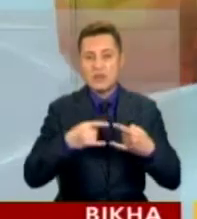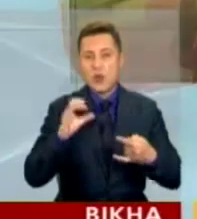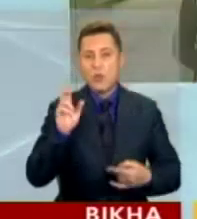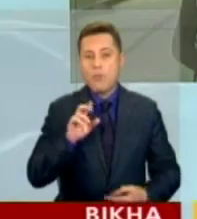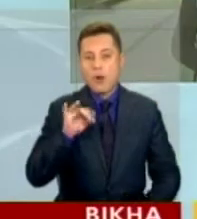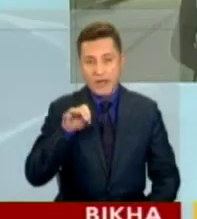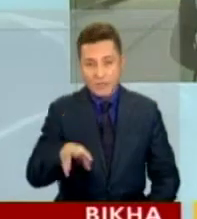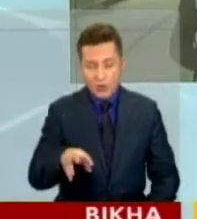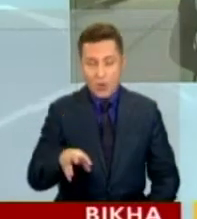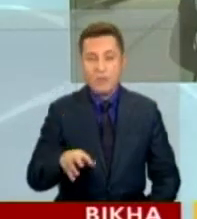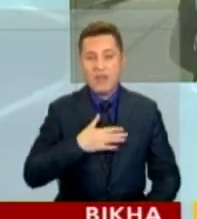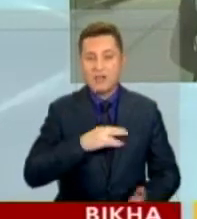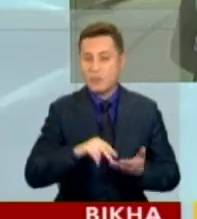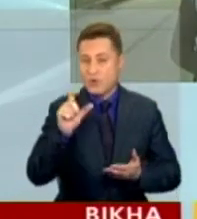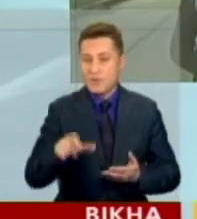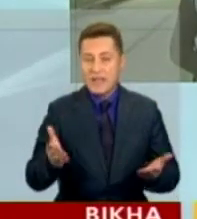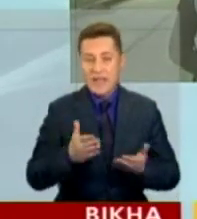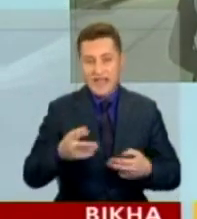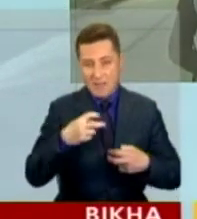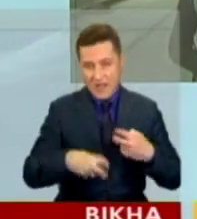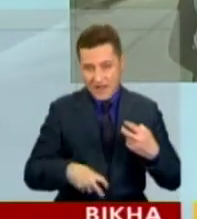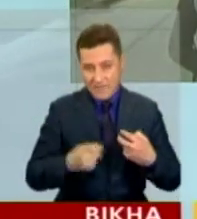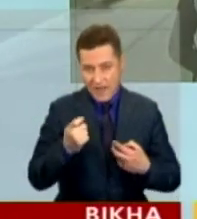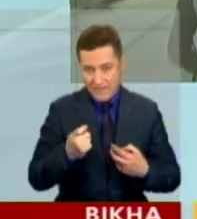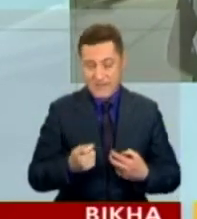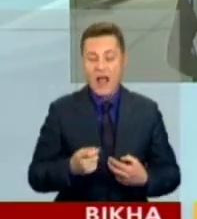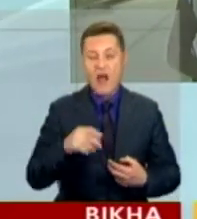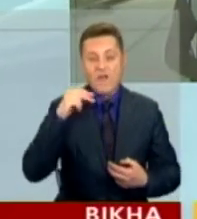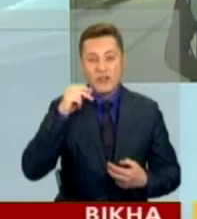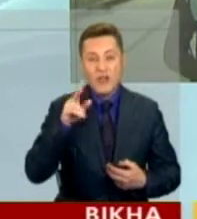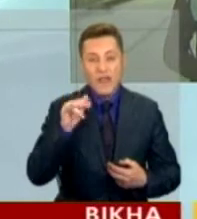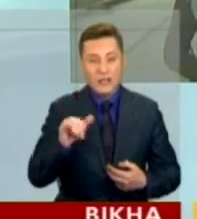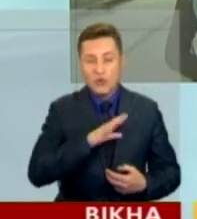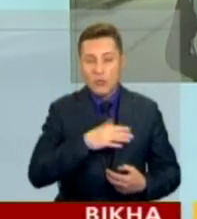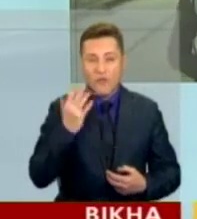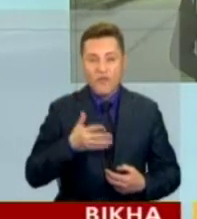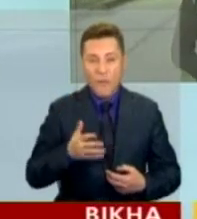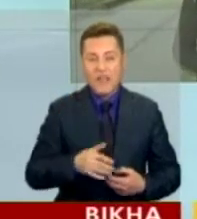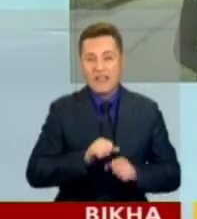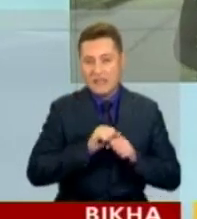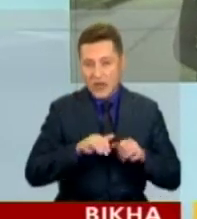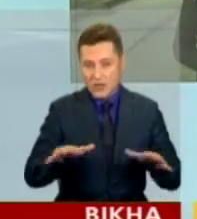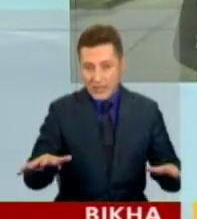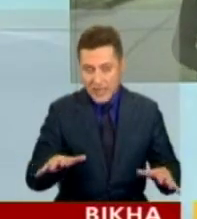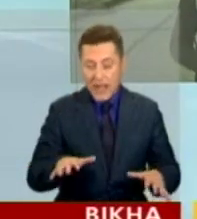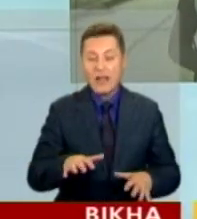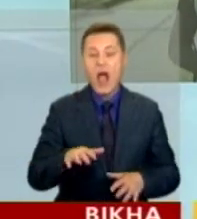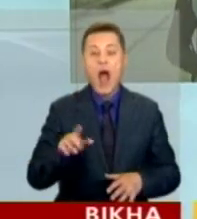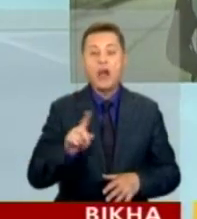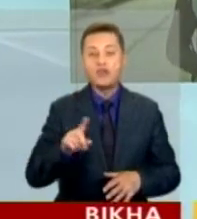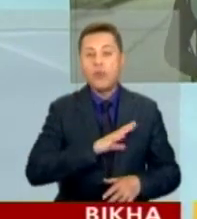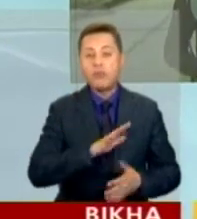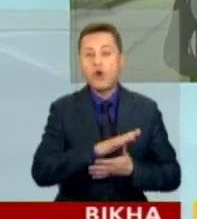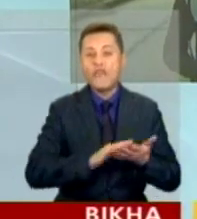Сачалком, який щойно перервався. Отже, там, я нагадаю, в Слов'янську був мітинг мирний, який розігнали. Борисе, що було далі?